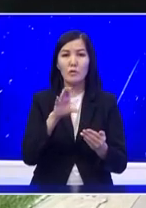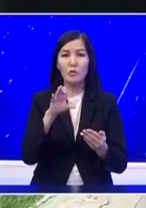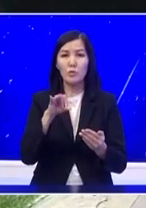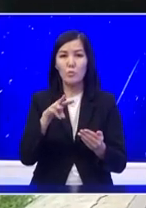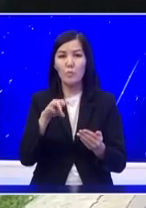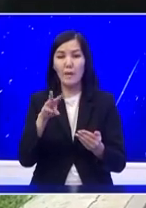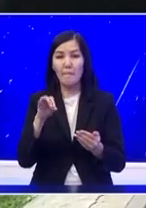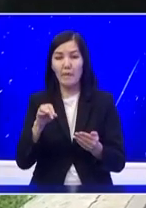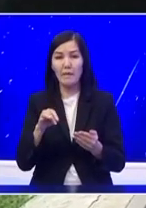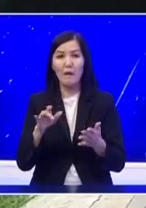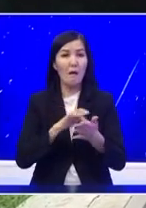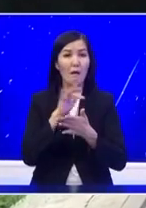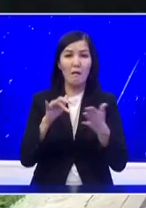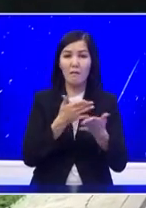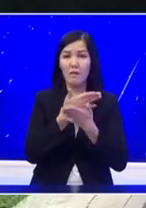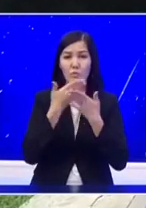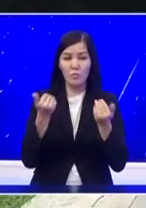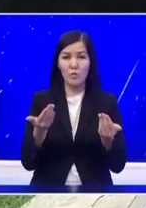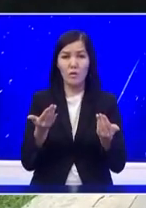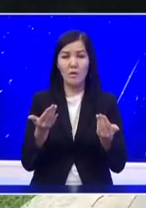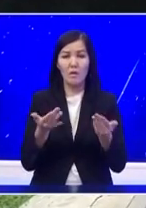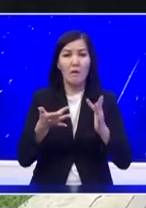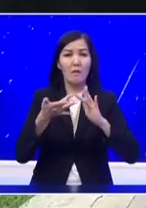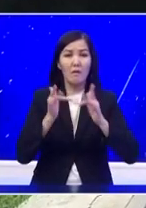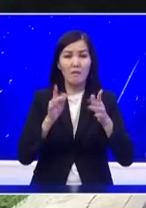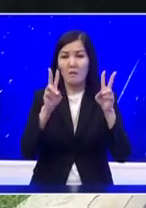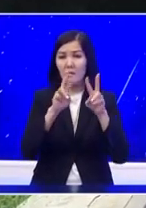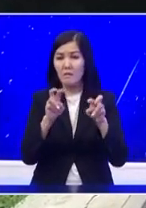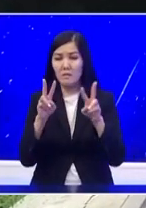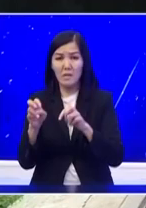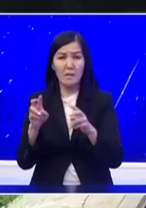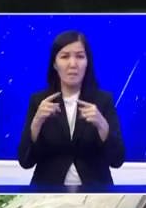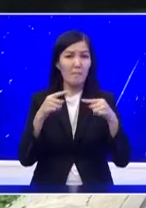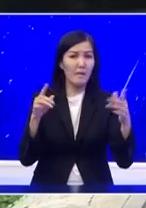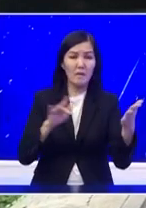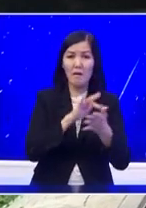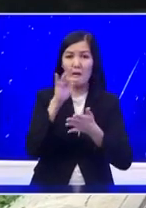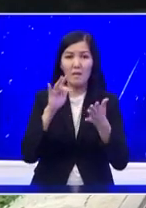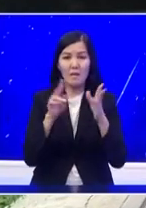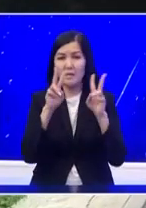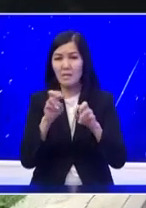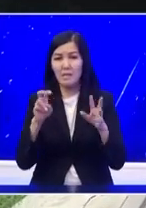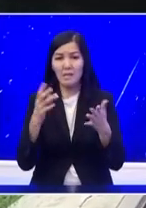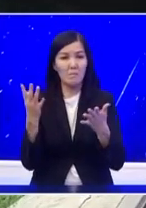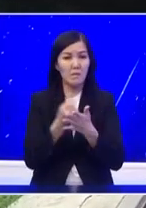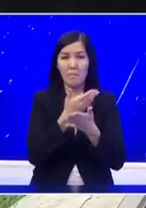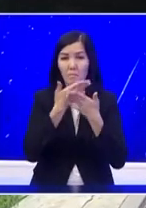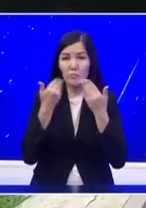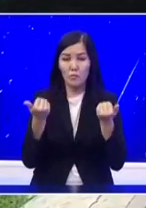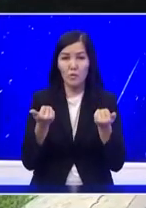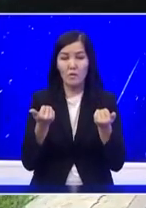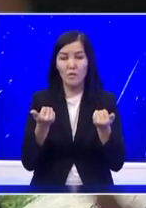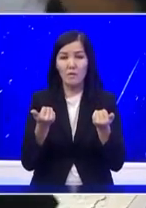да азитромицин қаламызда жоқ. Тіпті интернет бойынша басқа қазақстандық қалалардан іздедім, таба алмадым.